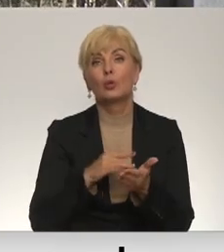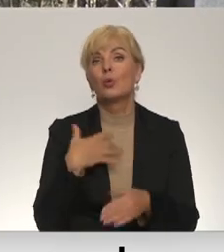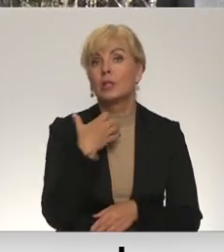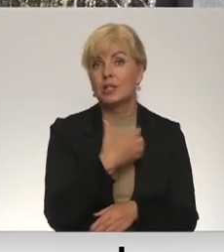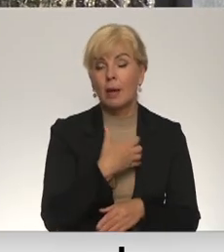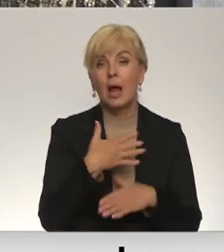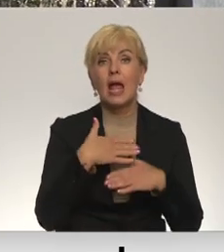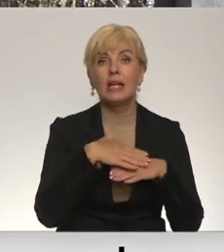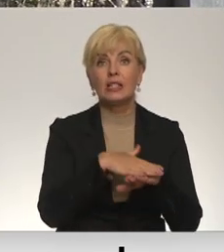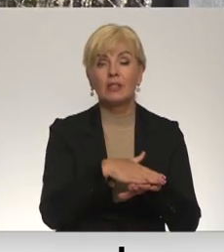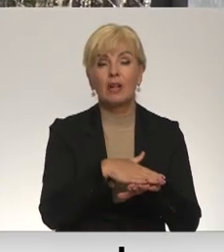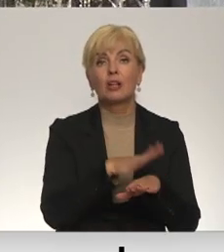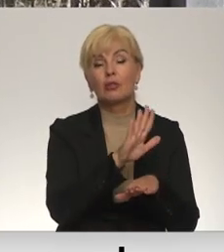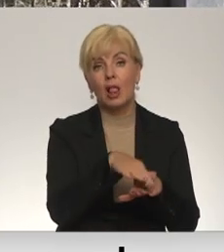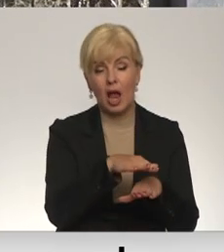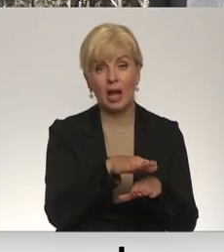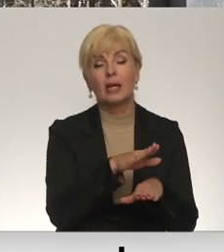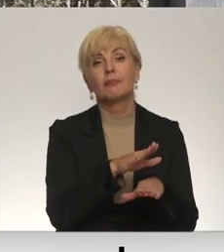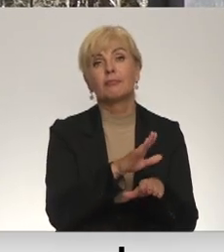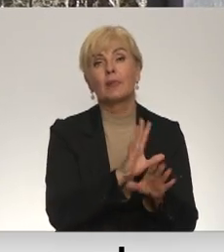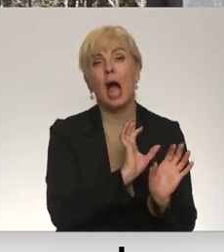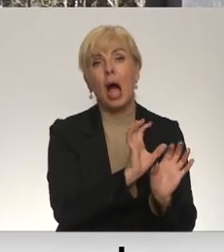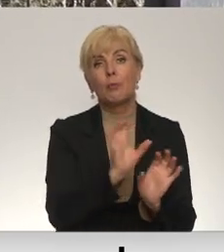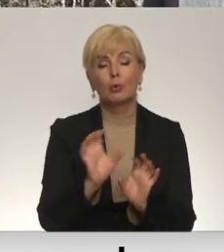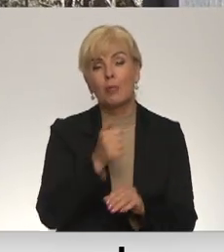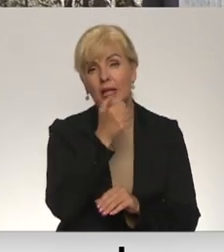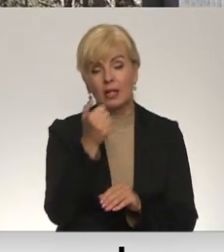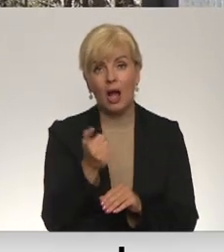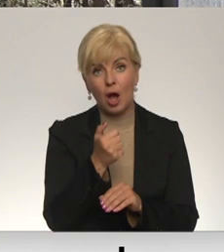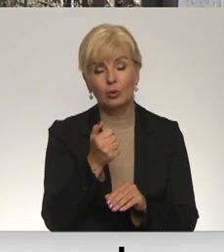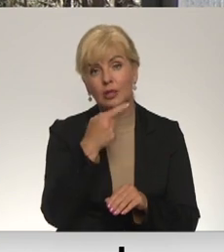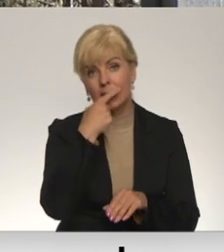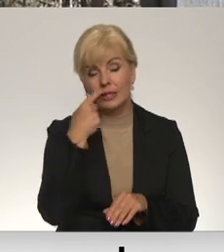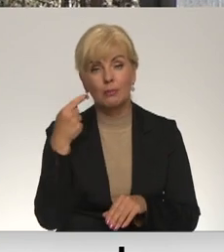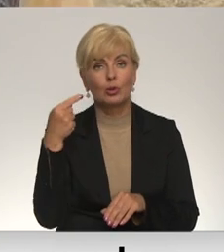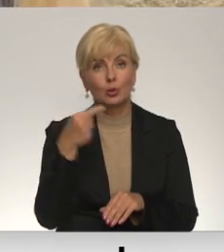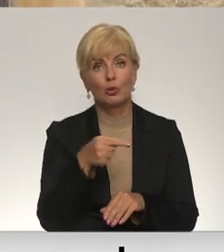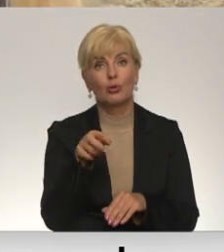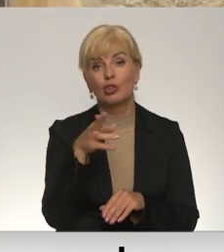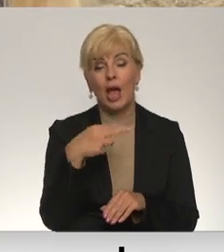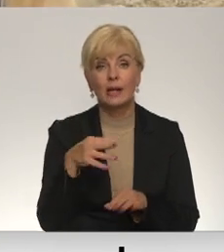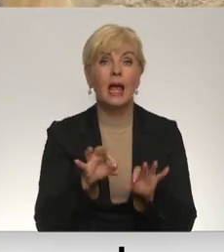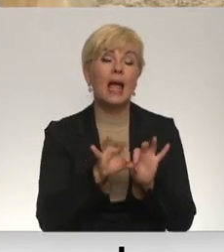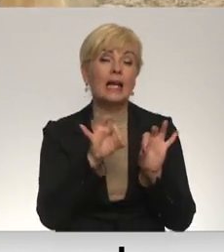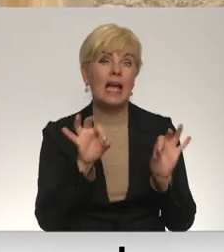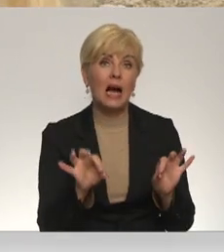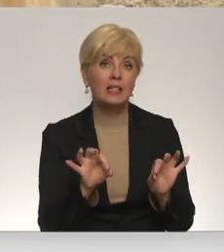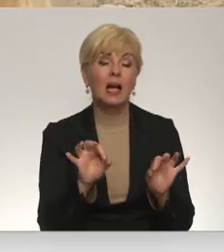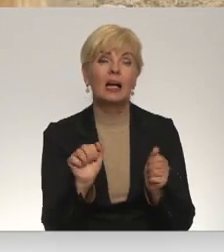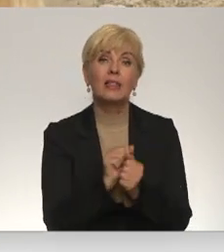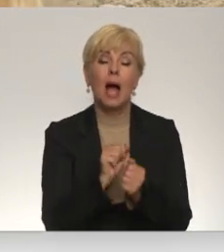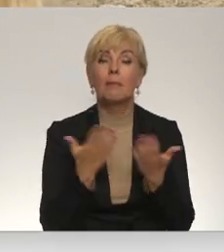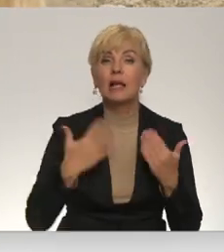nepieciešamās infrastruktūras uzturēšanas izmaksas, kas gadā sasniedzot 100 000 eiro. Jāsāk ar to, ka dabas